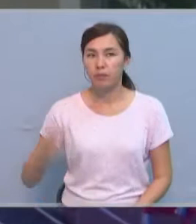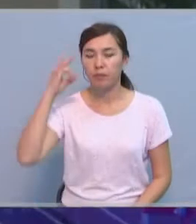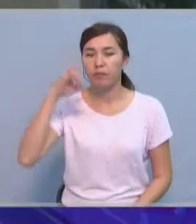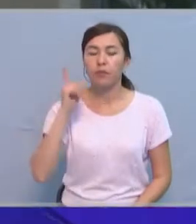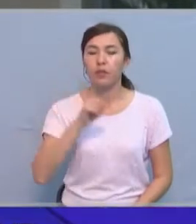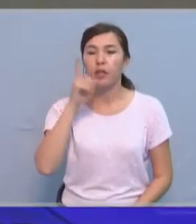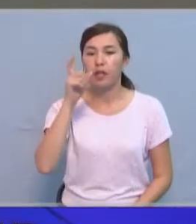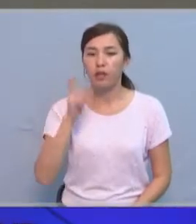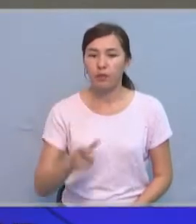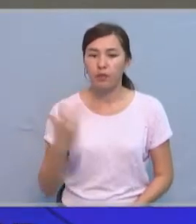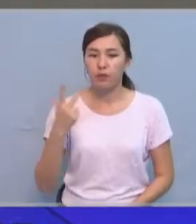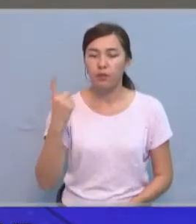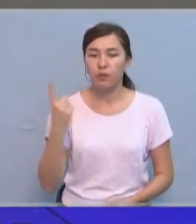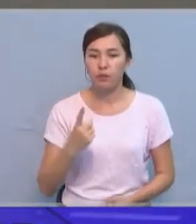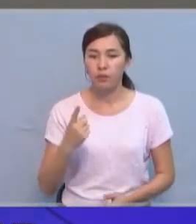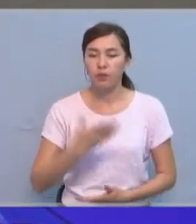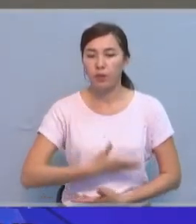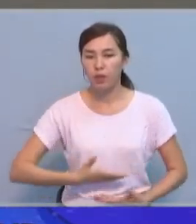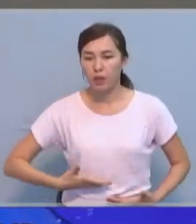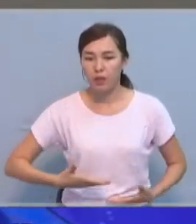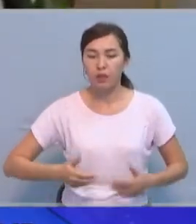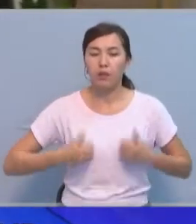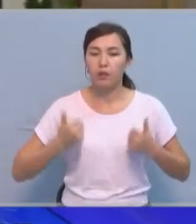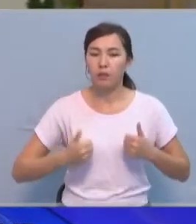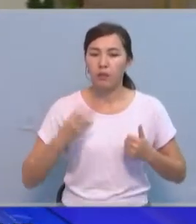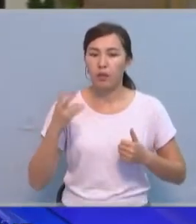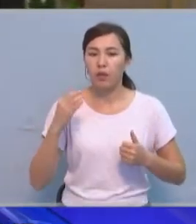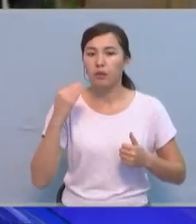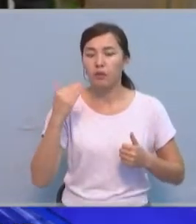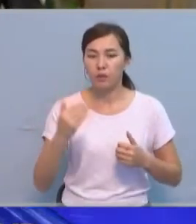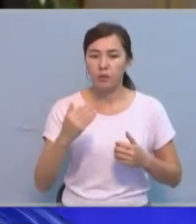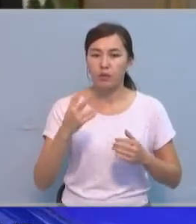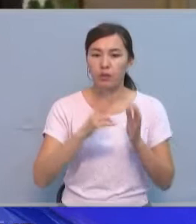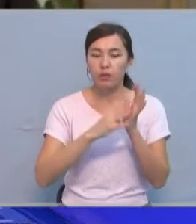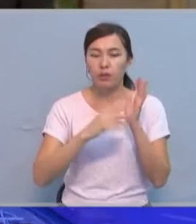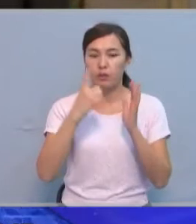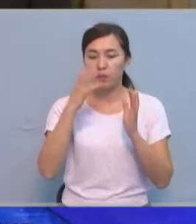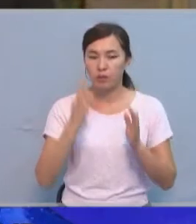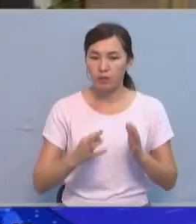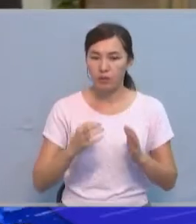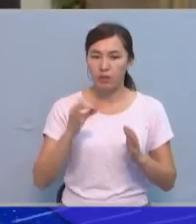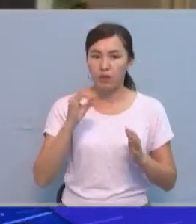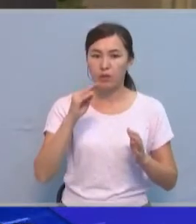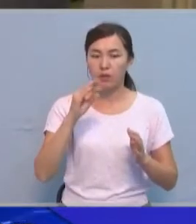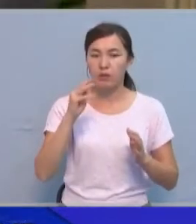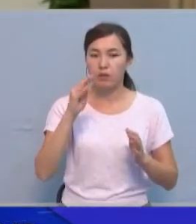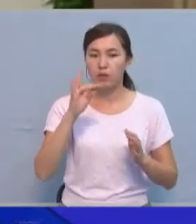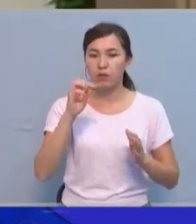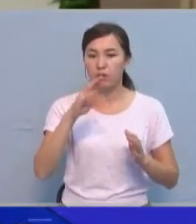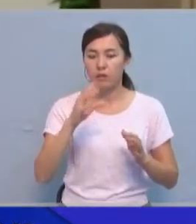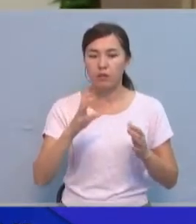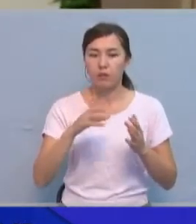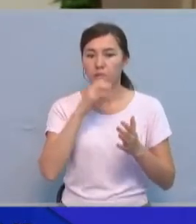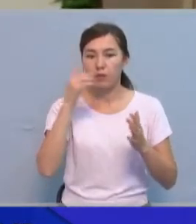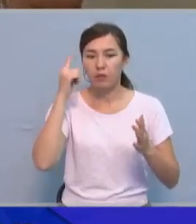Қазақстандық жасөспірімдердің үштен бірінің жыныстық белсенділігі жоғары, дегенмен олардың 91%-ның АИТВ, ЖИДС инфекциялары